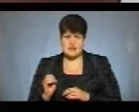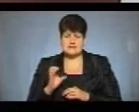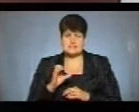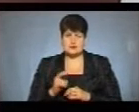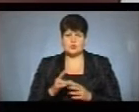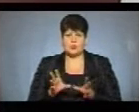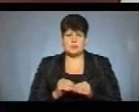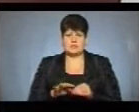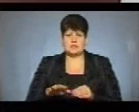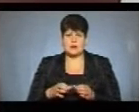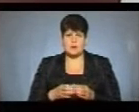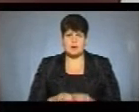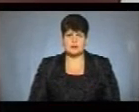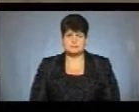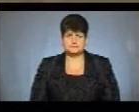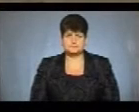громади.